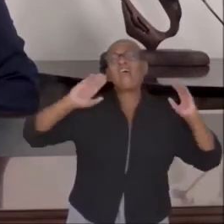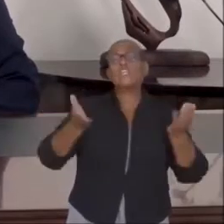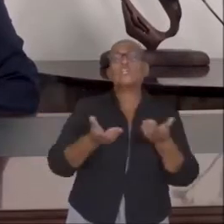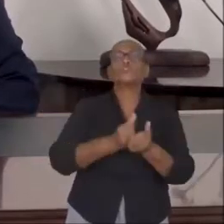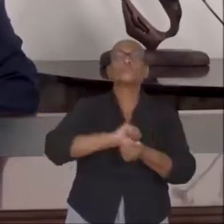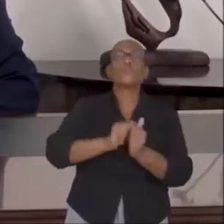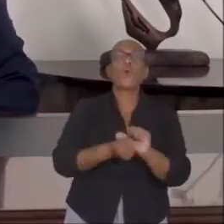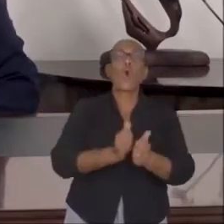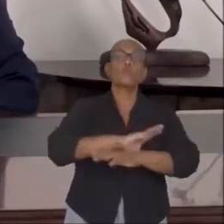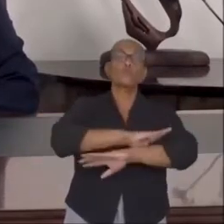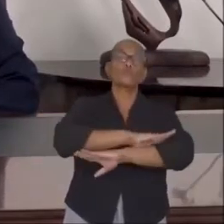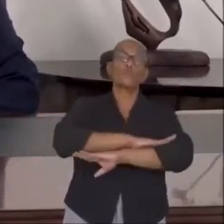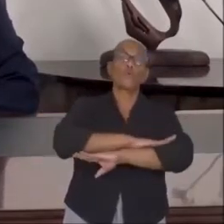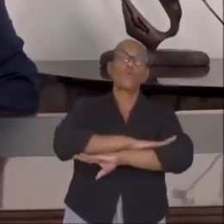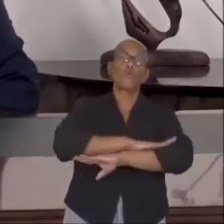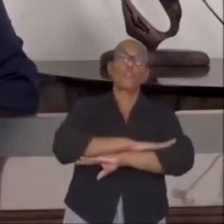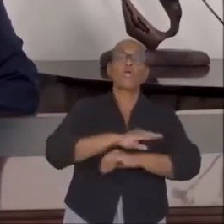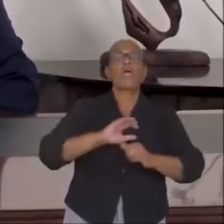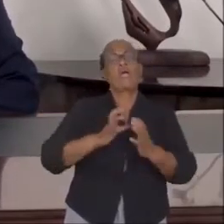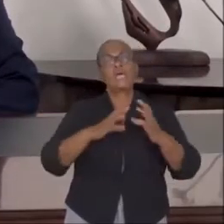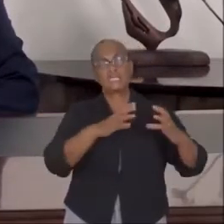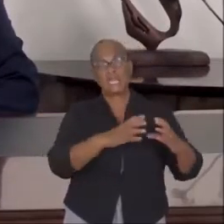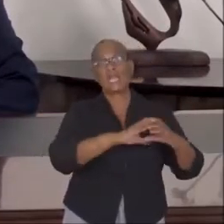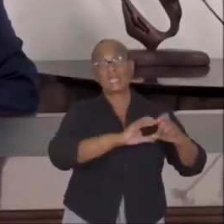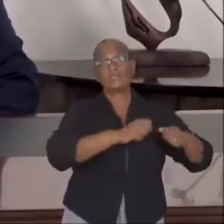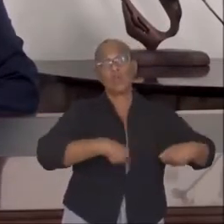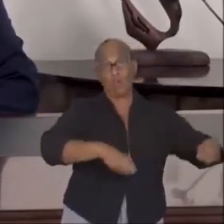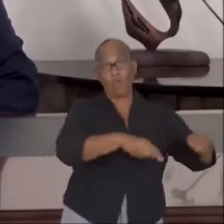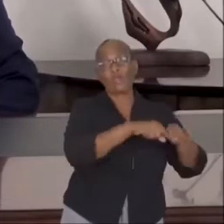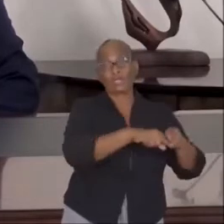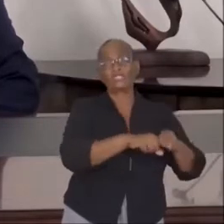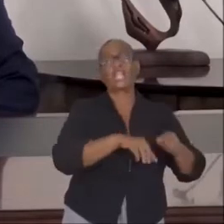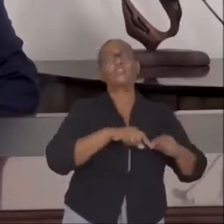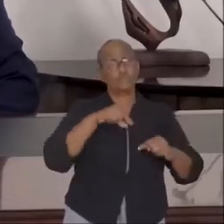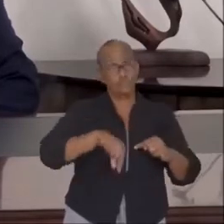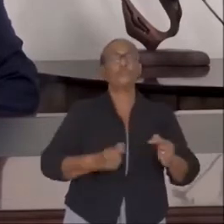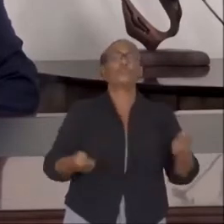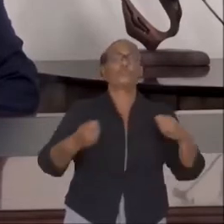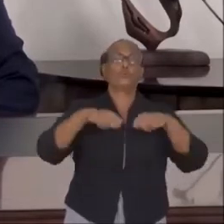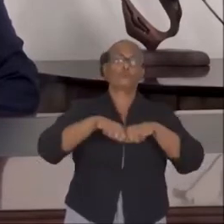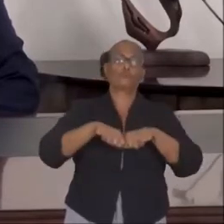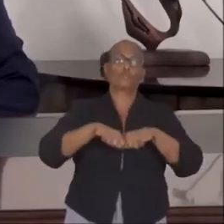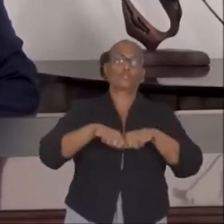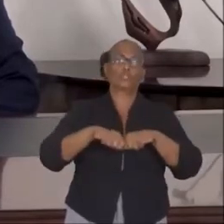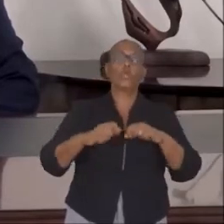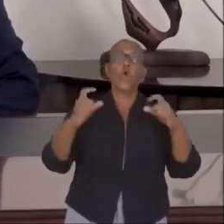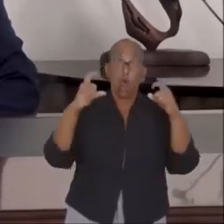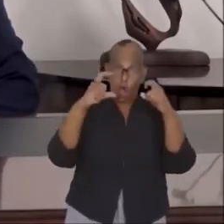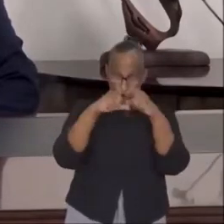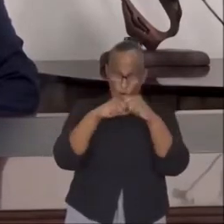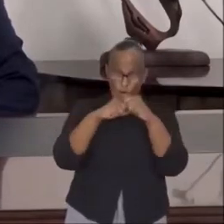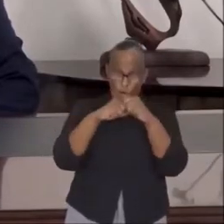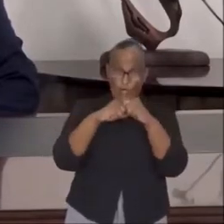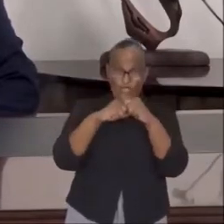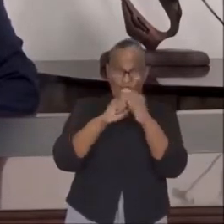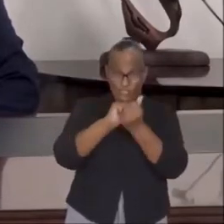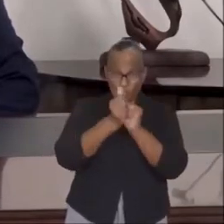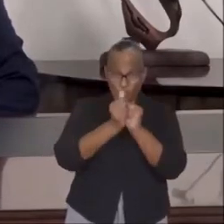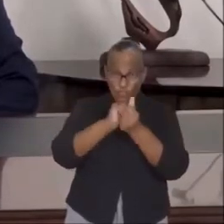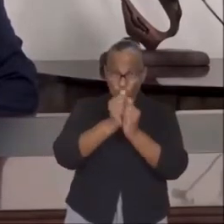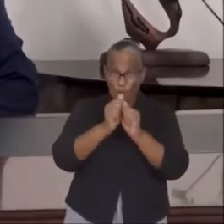4. Alle sportscholen en centra zijn tot nader orde gesloten. Ook